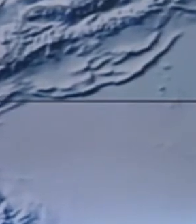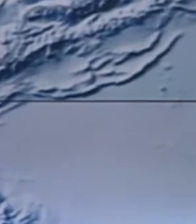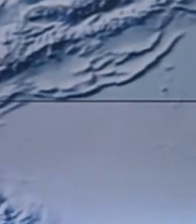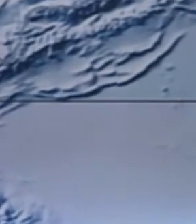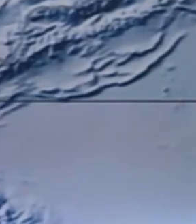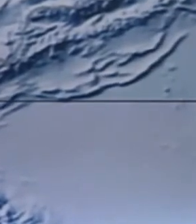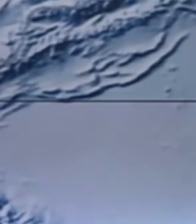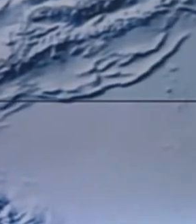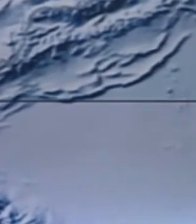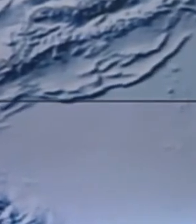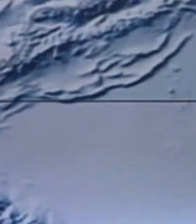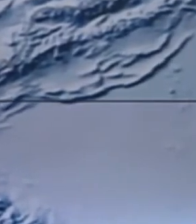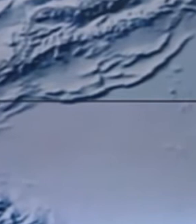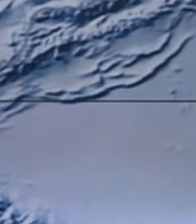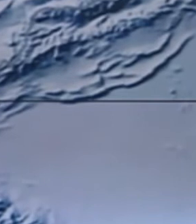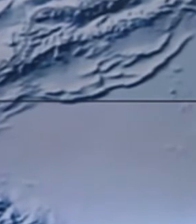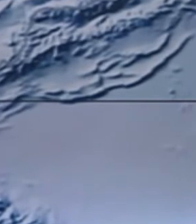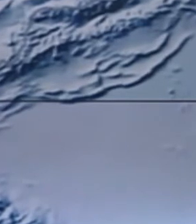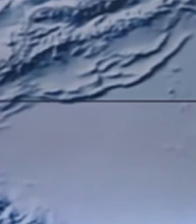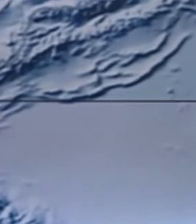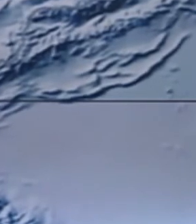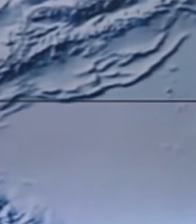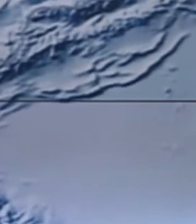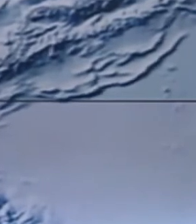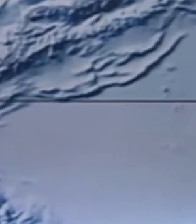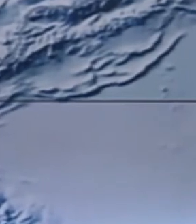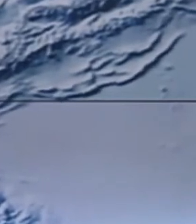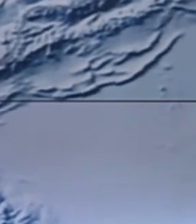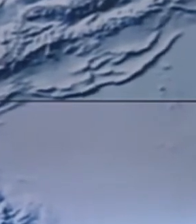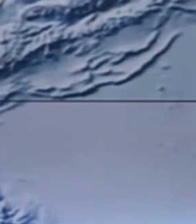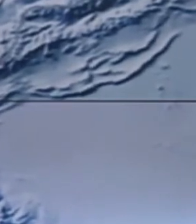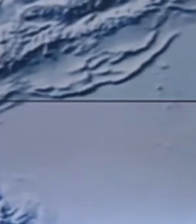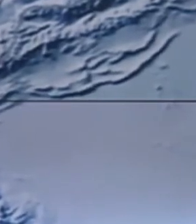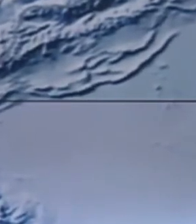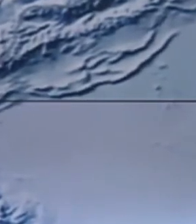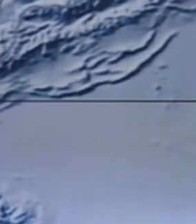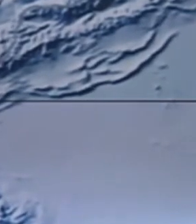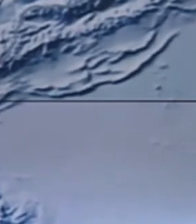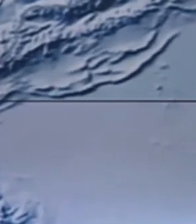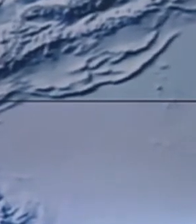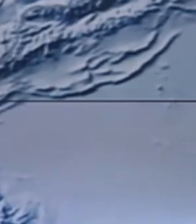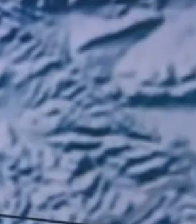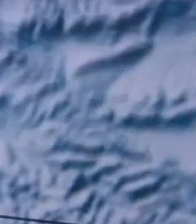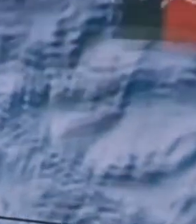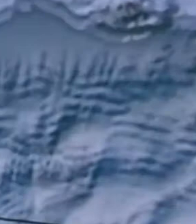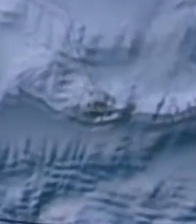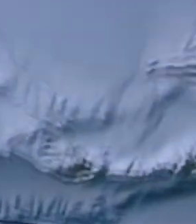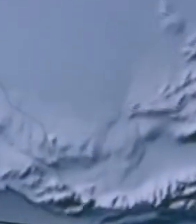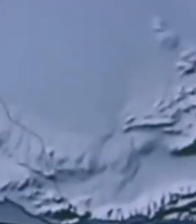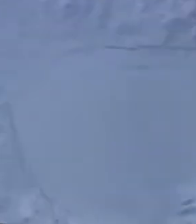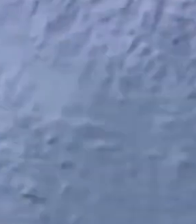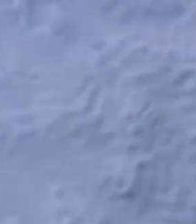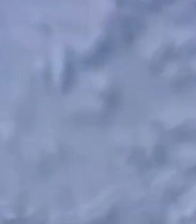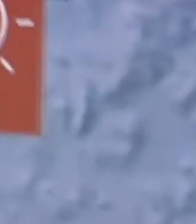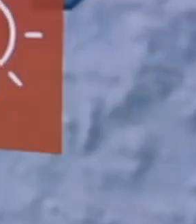17 градусты көрсетеді. Алматыда керісінше күн ашық, күндіз 27, түнде 17 градус жылы. Нұрсултанда